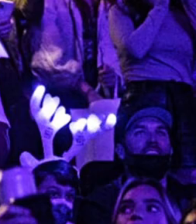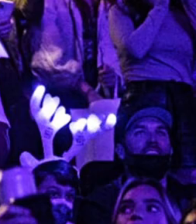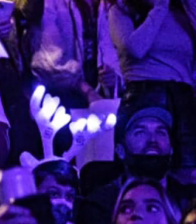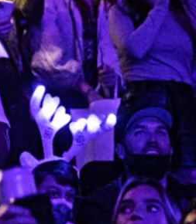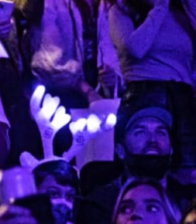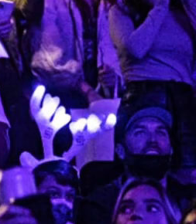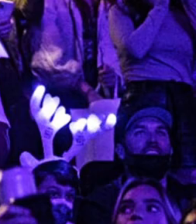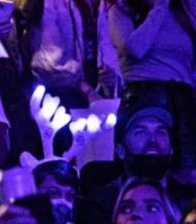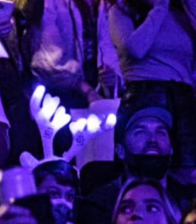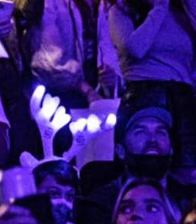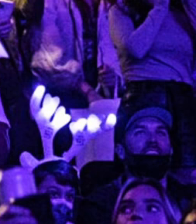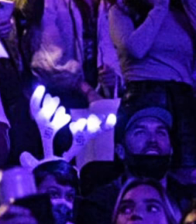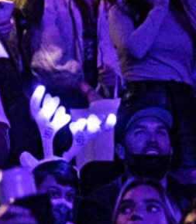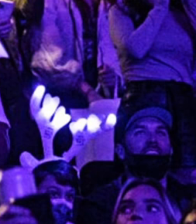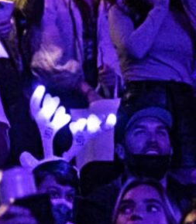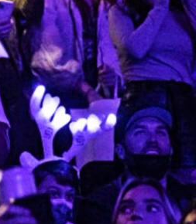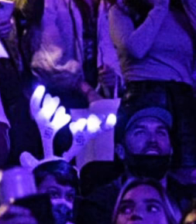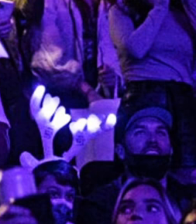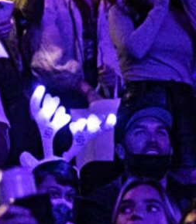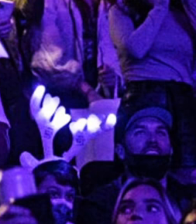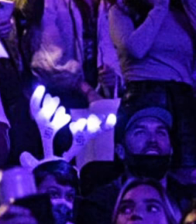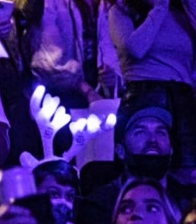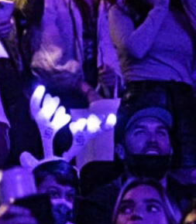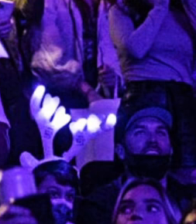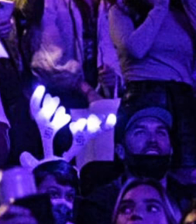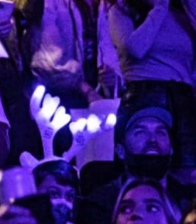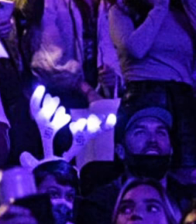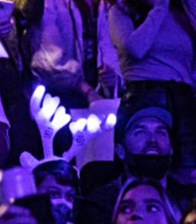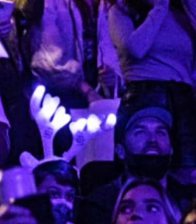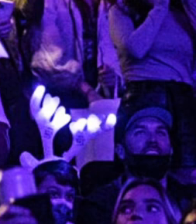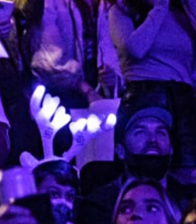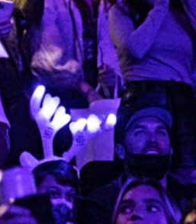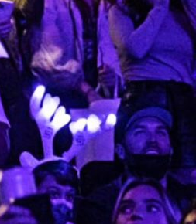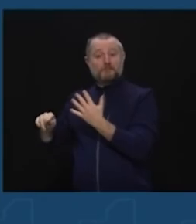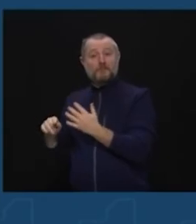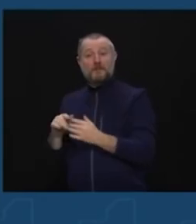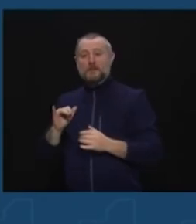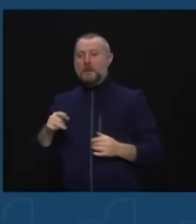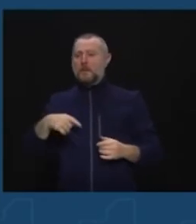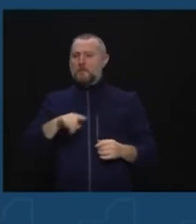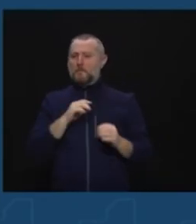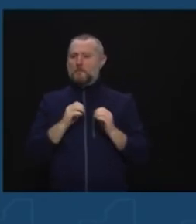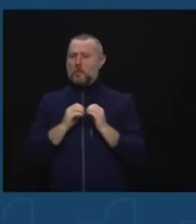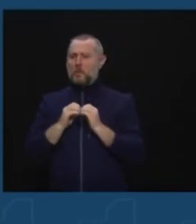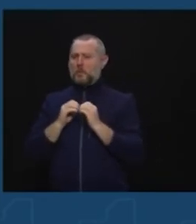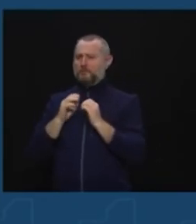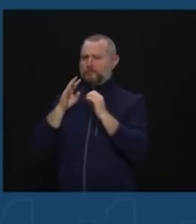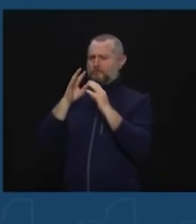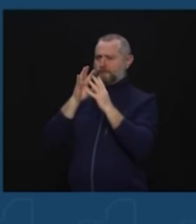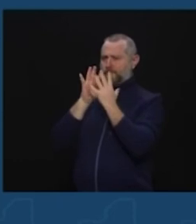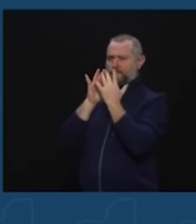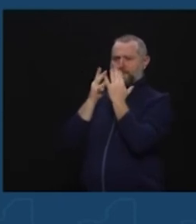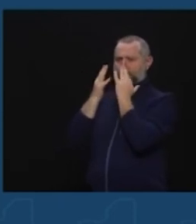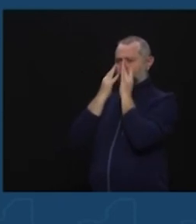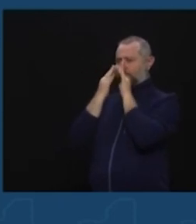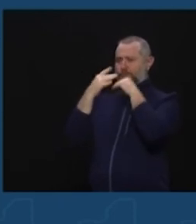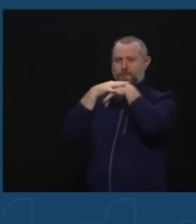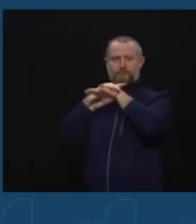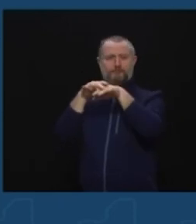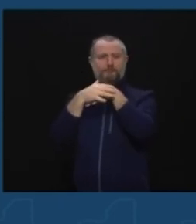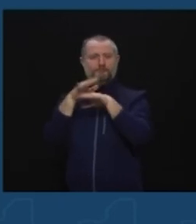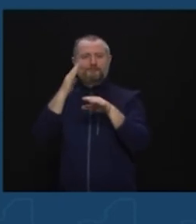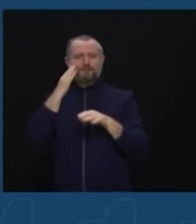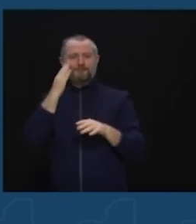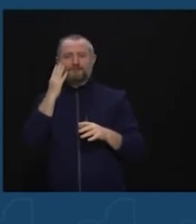입장 하거나 반드시 마스크를 쓰도록 명령한 지 두 달 만입니다 다만 학교 의료시설 널 c 무음 c 설